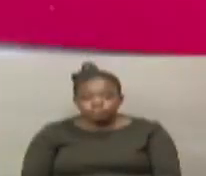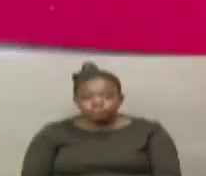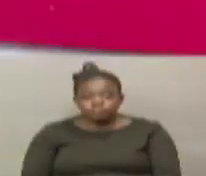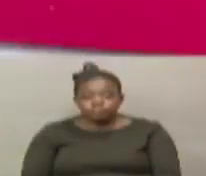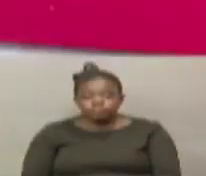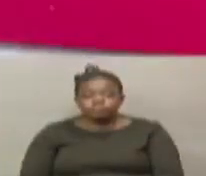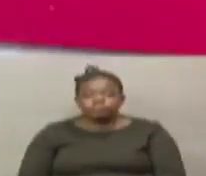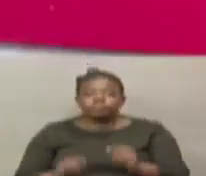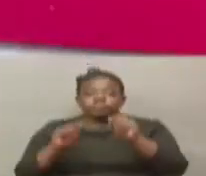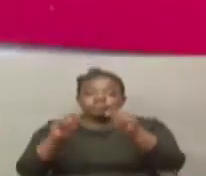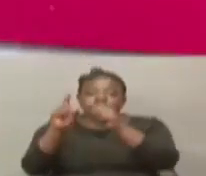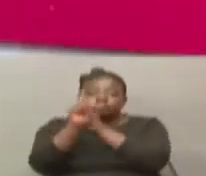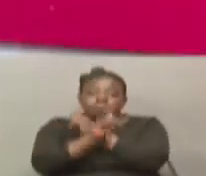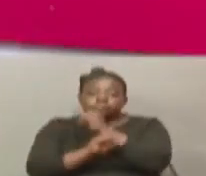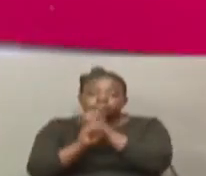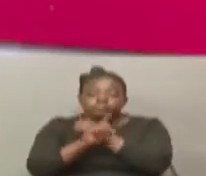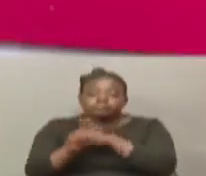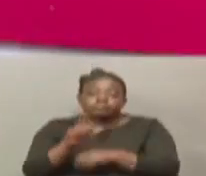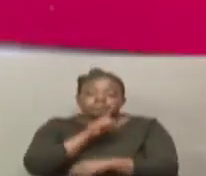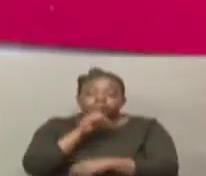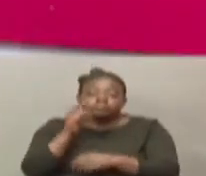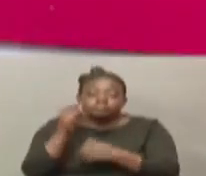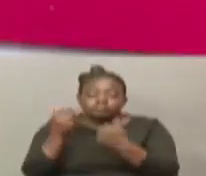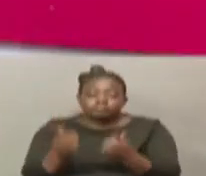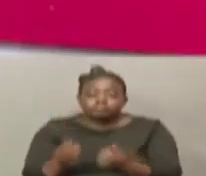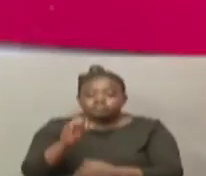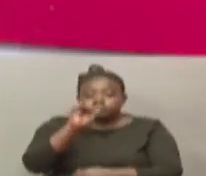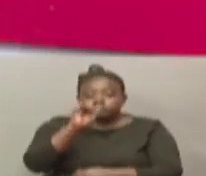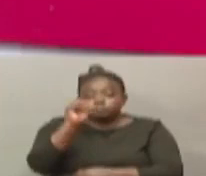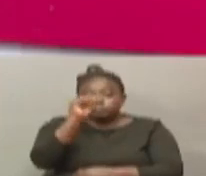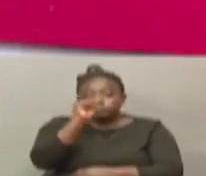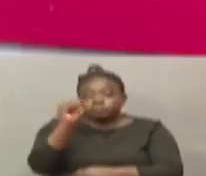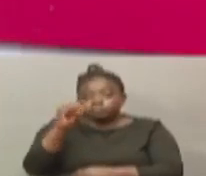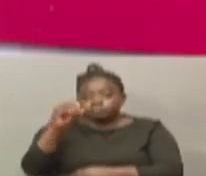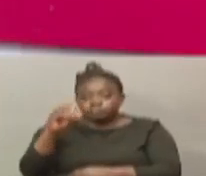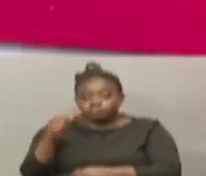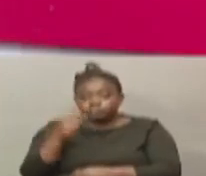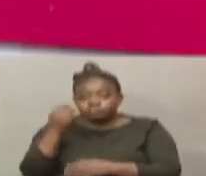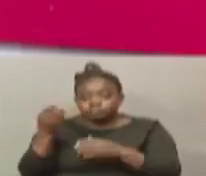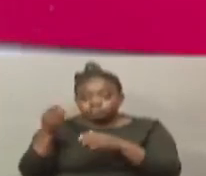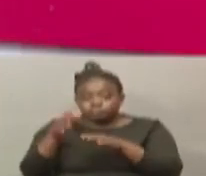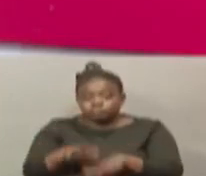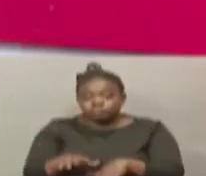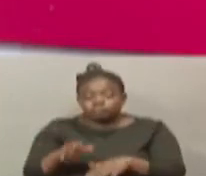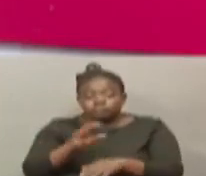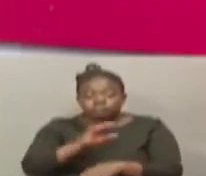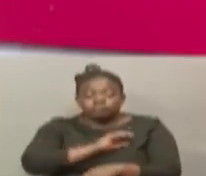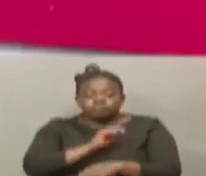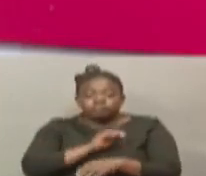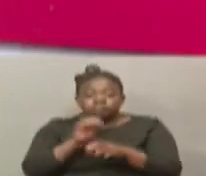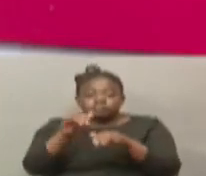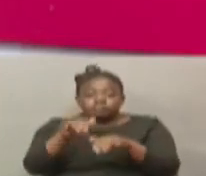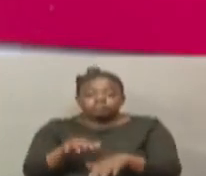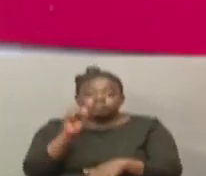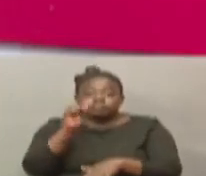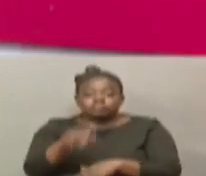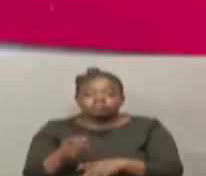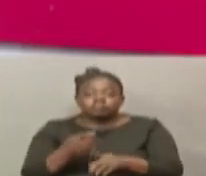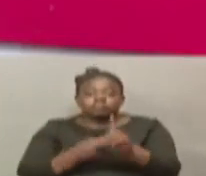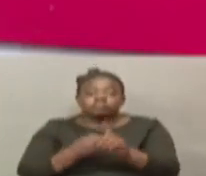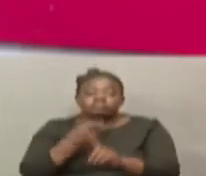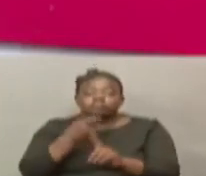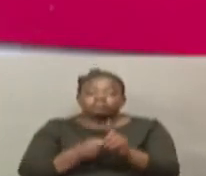Atenga tugenze ko mu district eyeruwero kya Dutch Isaac Ekoro eyafiira e Canada azikiddwa oluvannyuma lw'emyezi